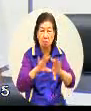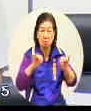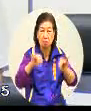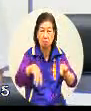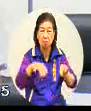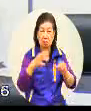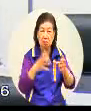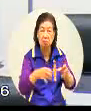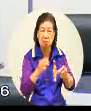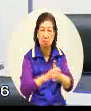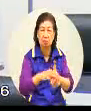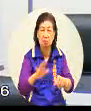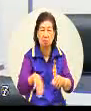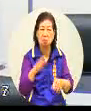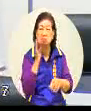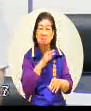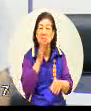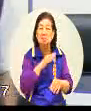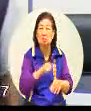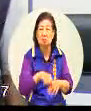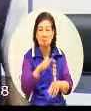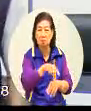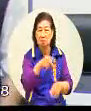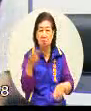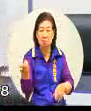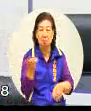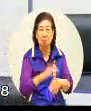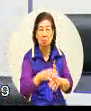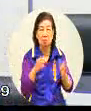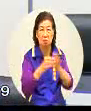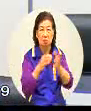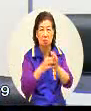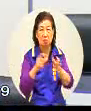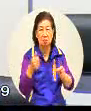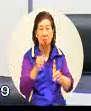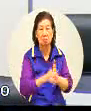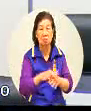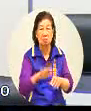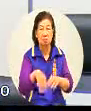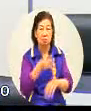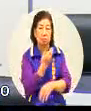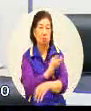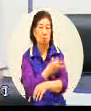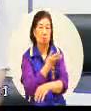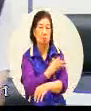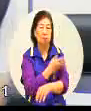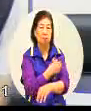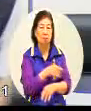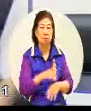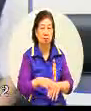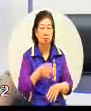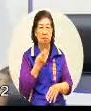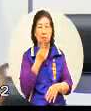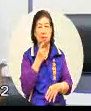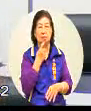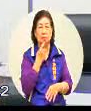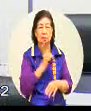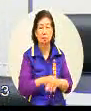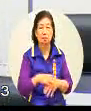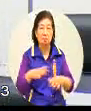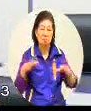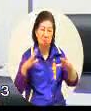嘞，这两局，台面上的意见，当作耳边风，我怀疑吼、哦，这官商